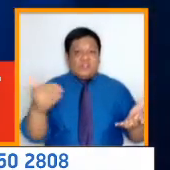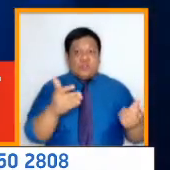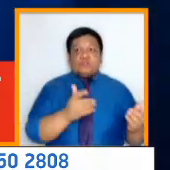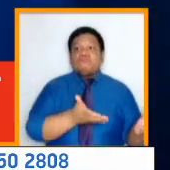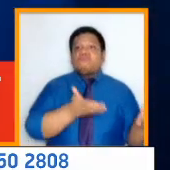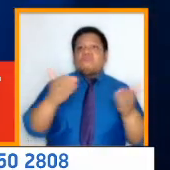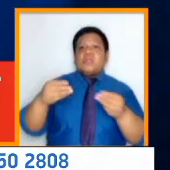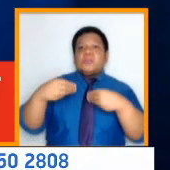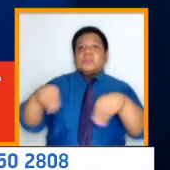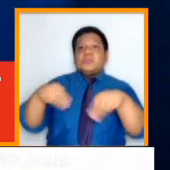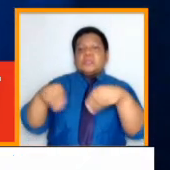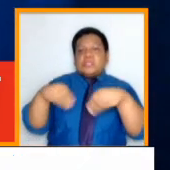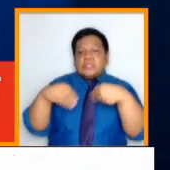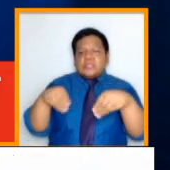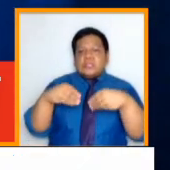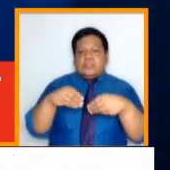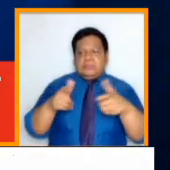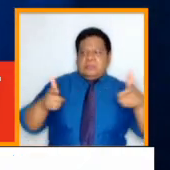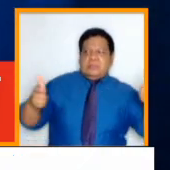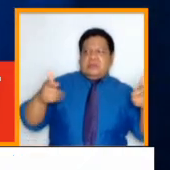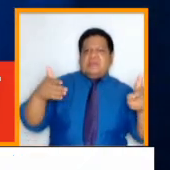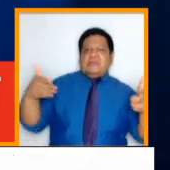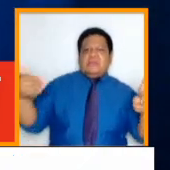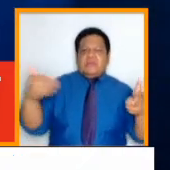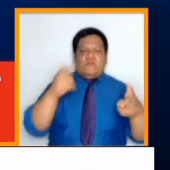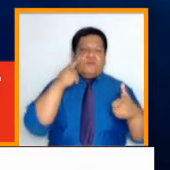ang higanteng blue marlin para maibenta.